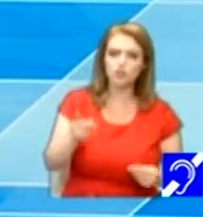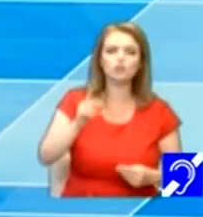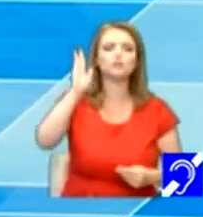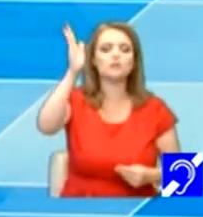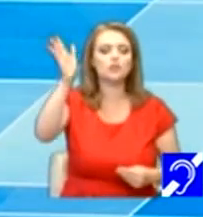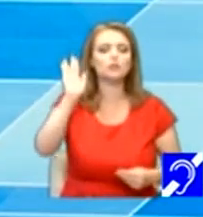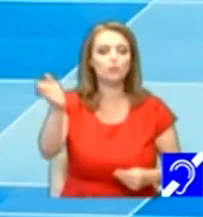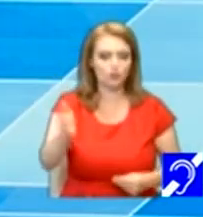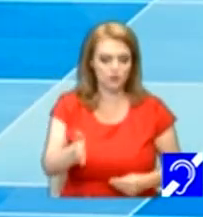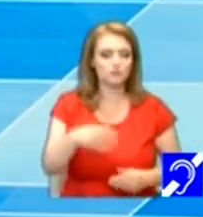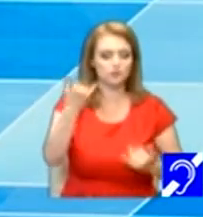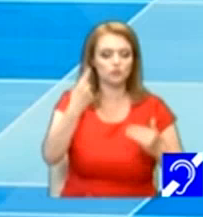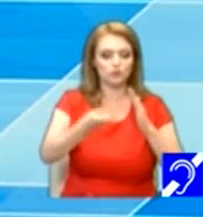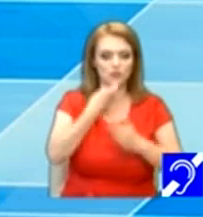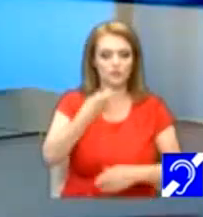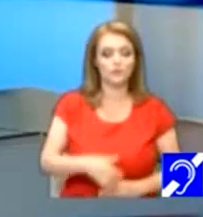așteaptă în viitor. Vadim?